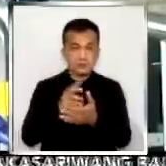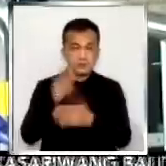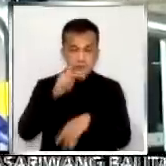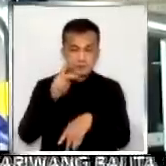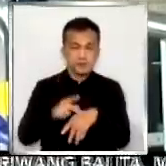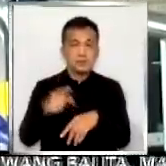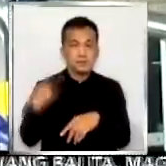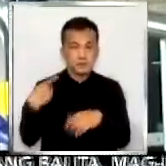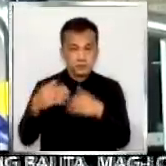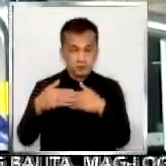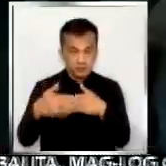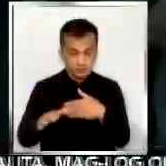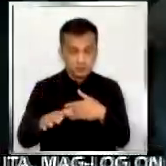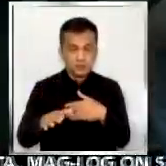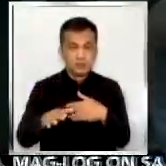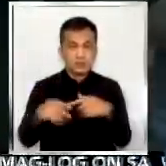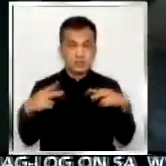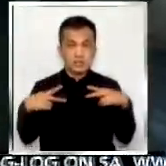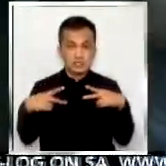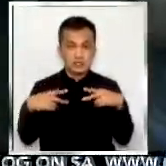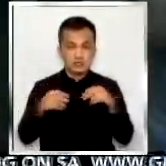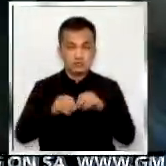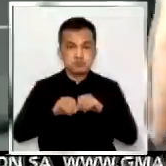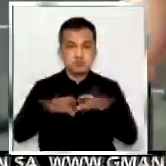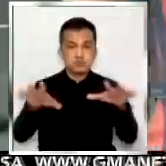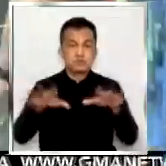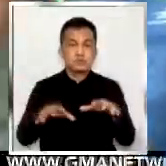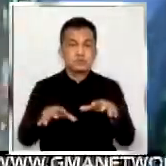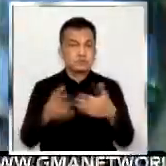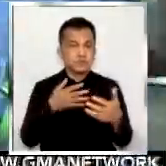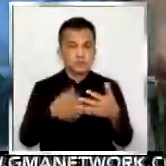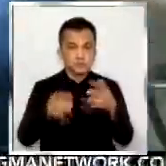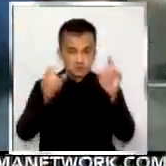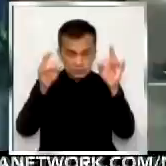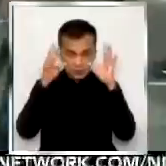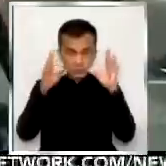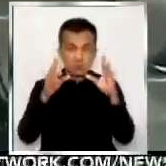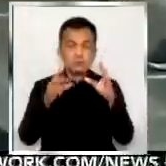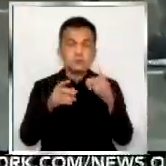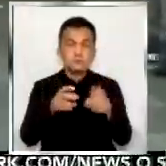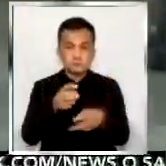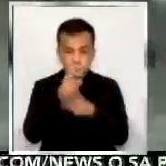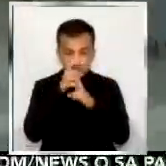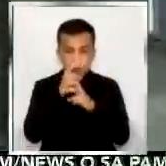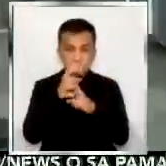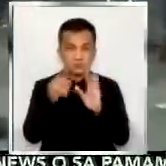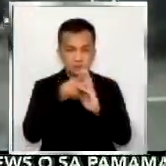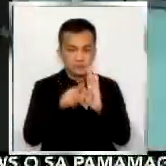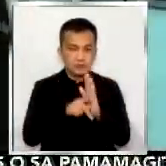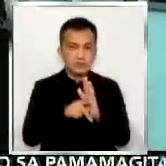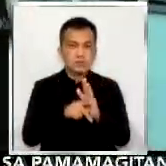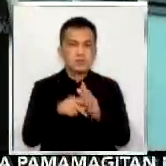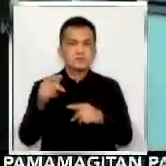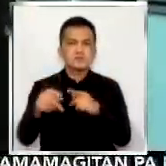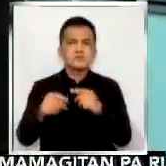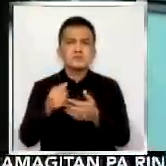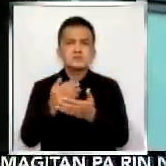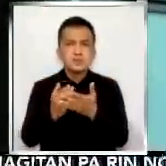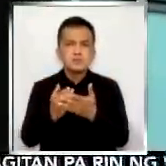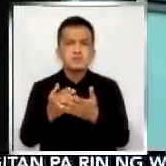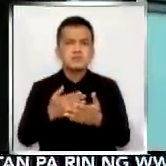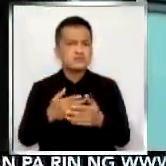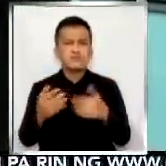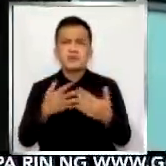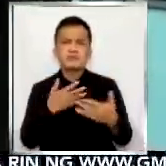Gaano man kadelikadong bumiyahe at kahigpit ang mga protocol, may ilang kababayan tayong susuungin pa rin ang panganib. Buo talaga yung ano